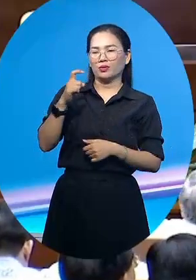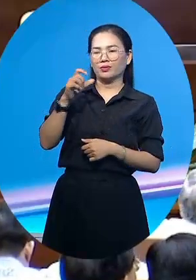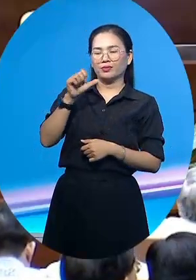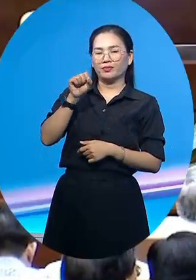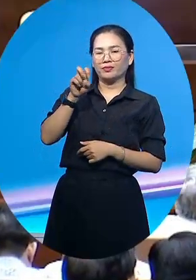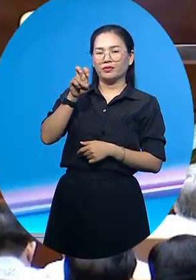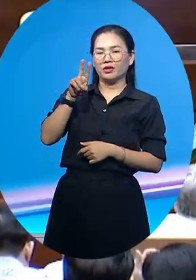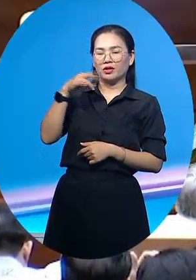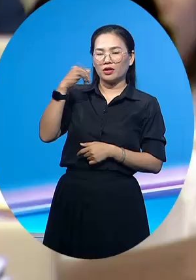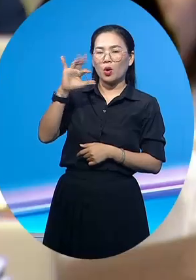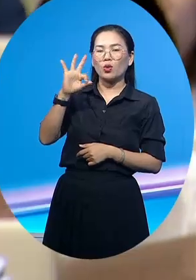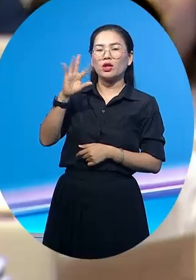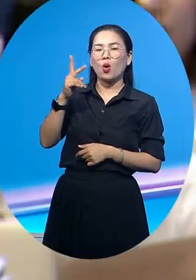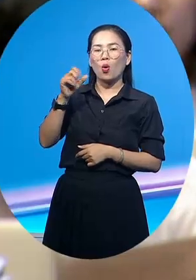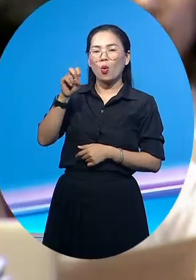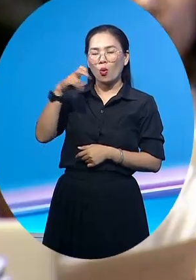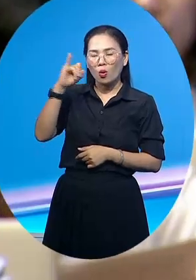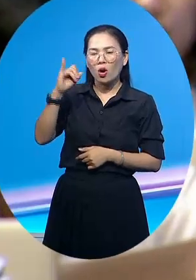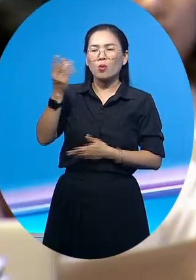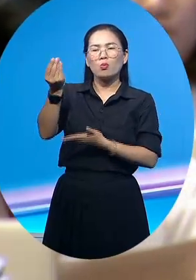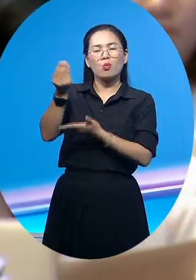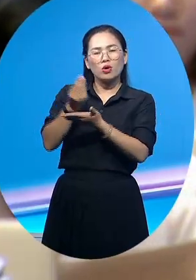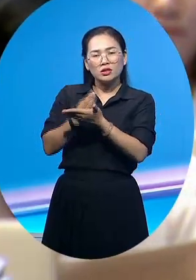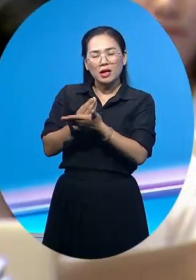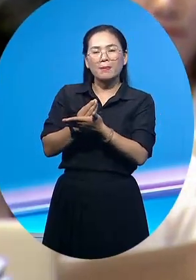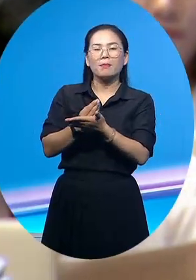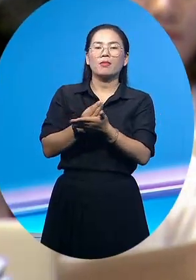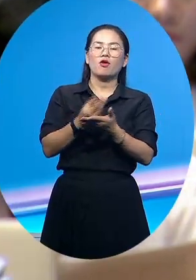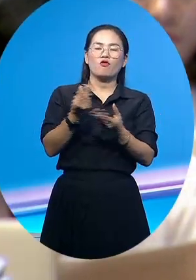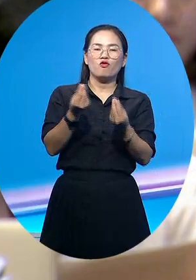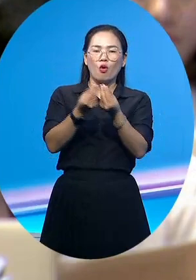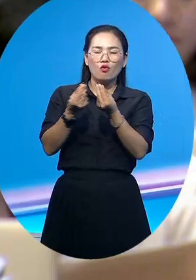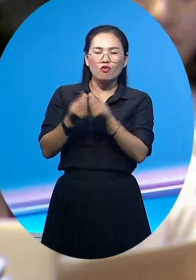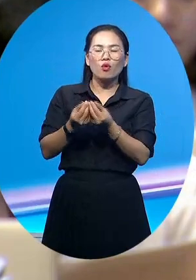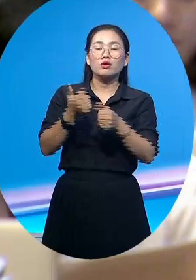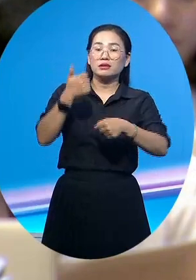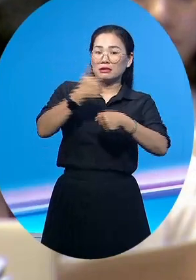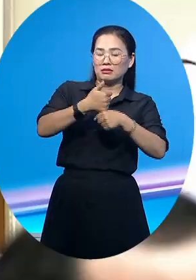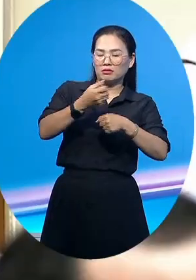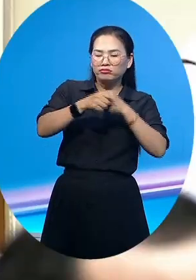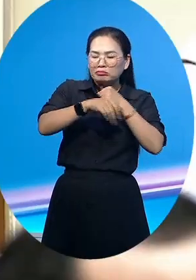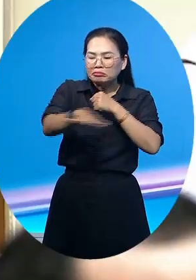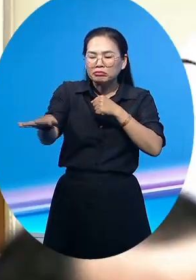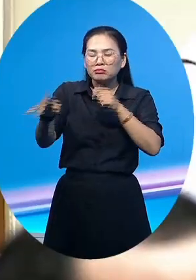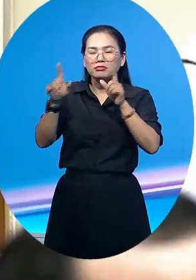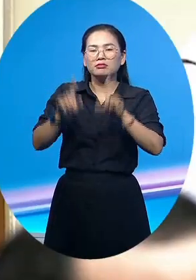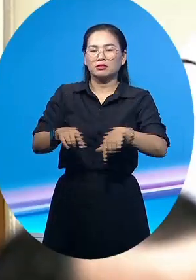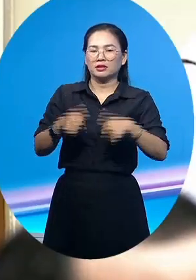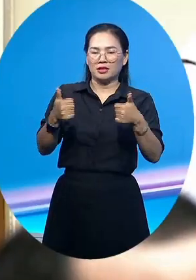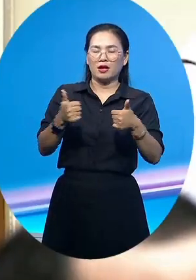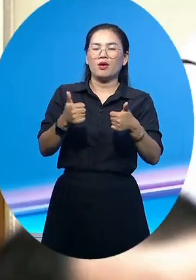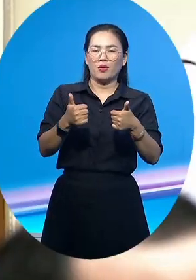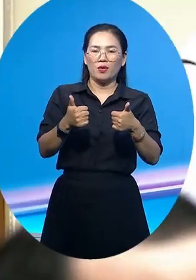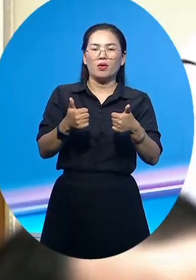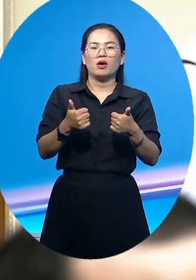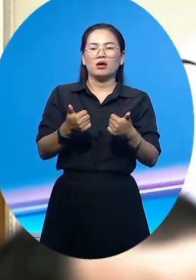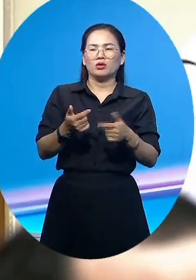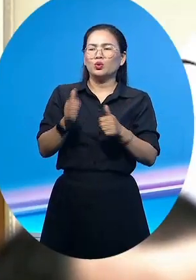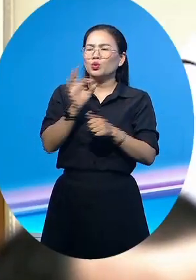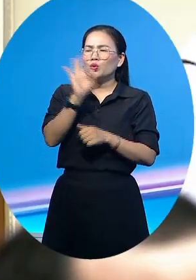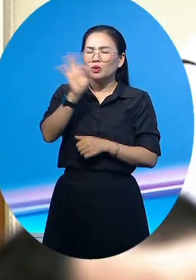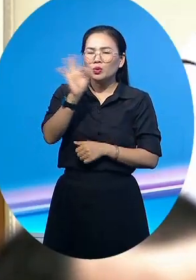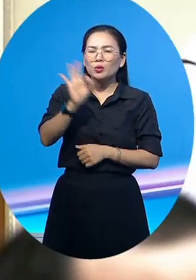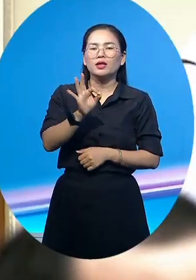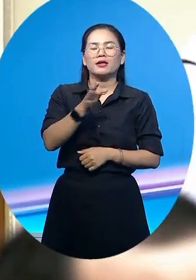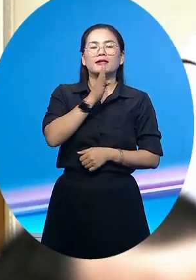mua sắm sử dụng vốn nhà nước bổ sung nhiều quy định nhằm giải quyết các khó khăn vướng mắc và thích ứng với các đòi hỏi từ thực tiễn tăng